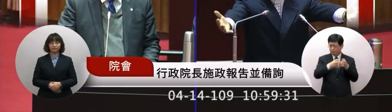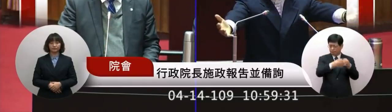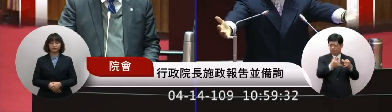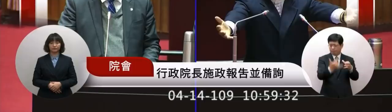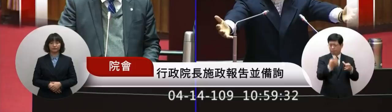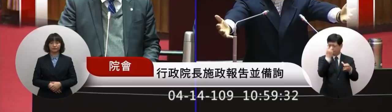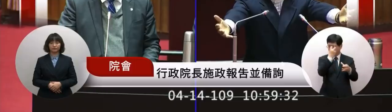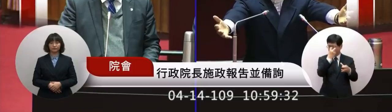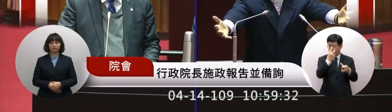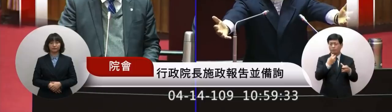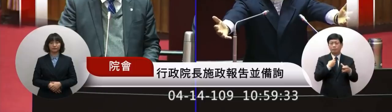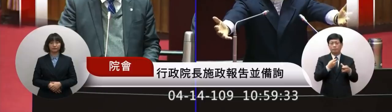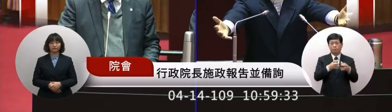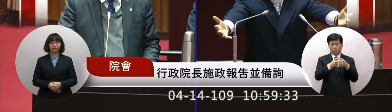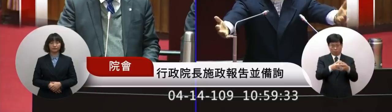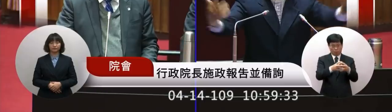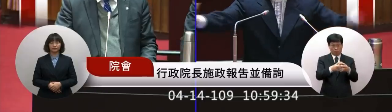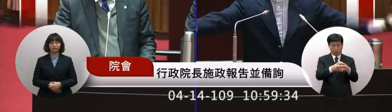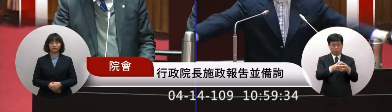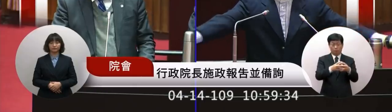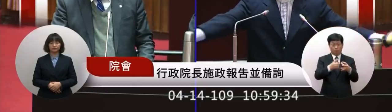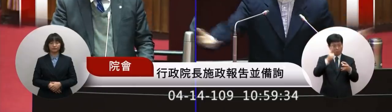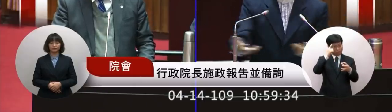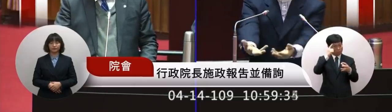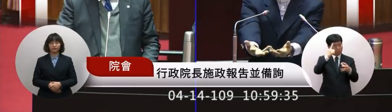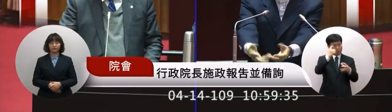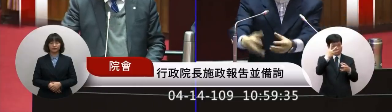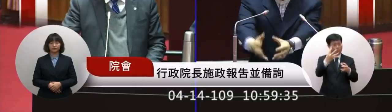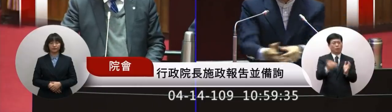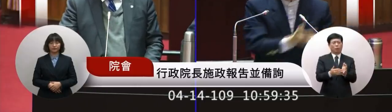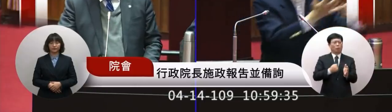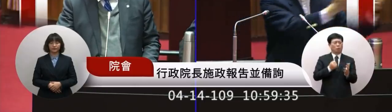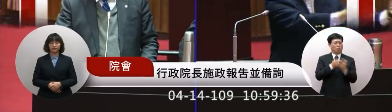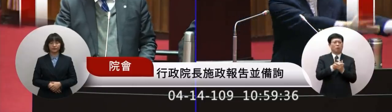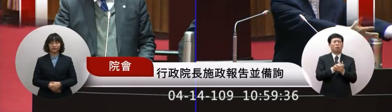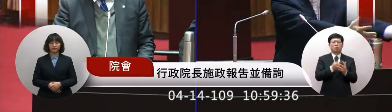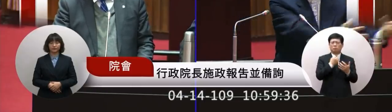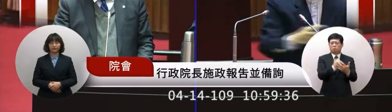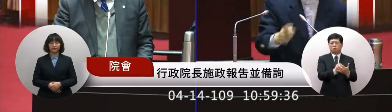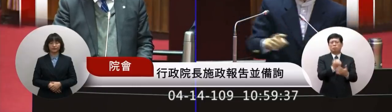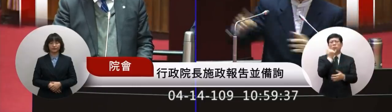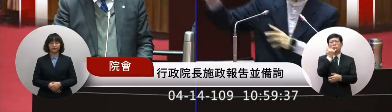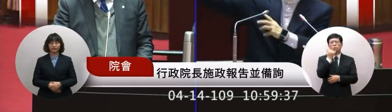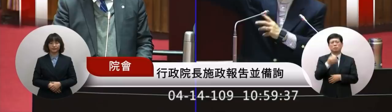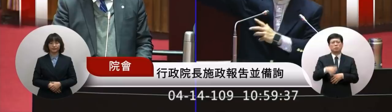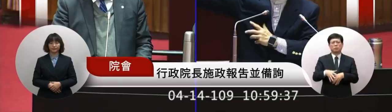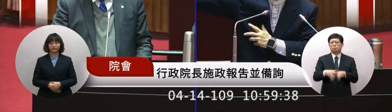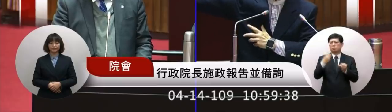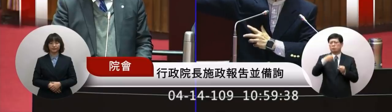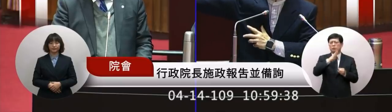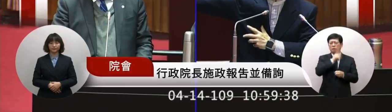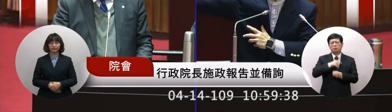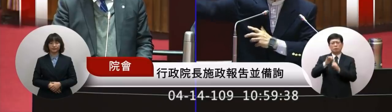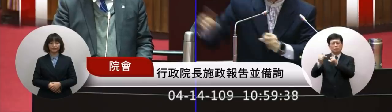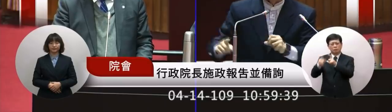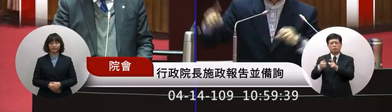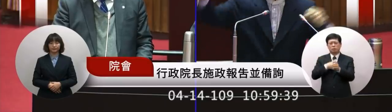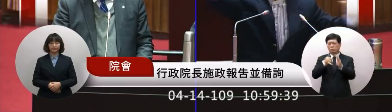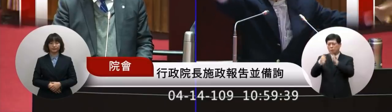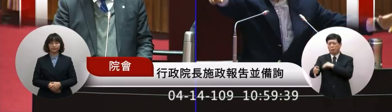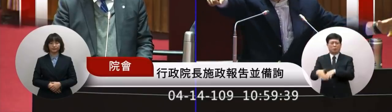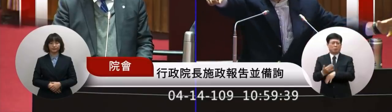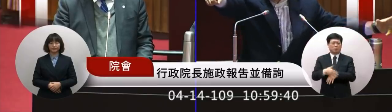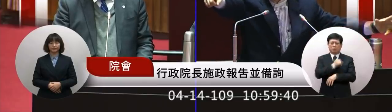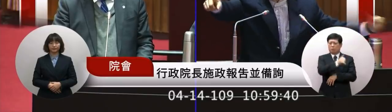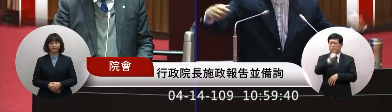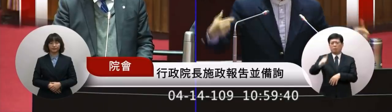疫，先集中处理十四天两天，啊，就知影，伊就囥咧啊，伊就免走去咱的社区啊，免走